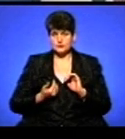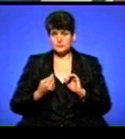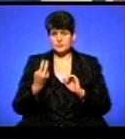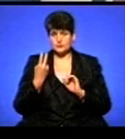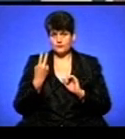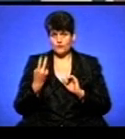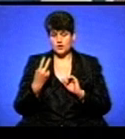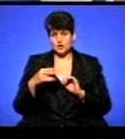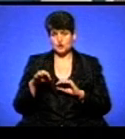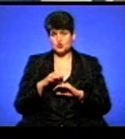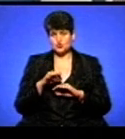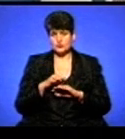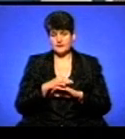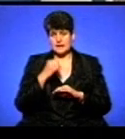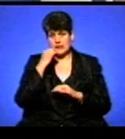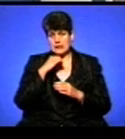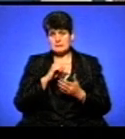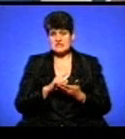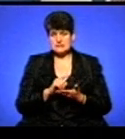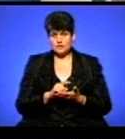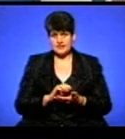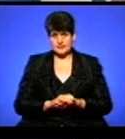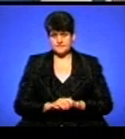двоє ми з чоловіком,